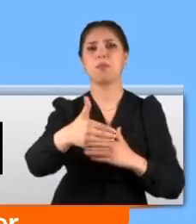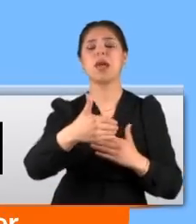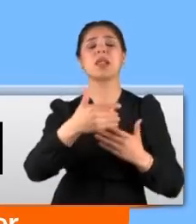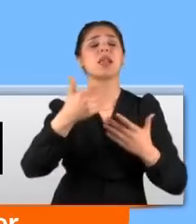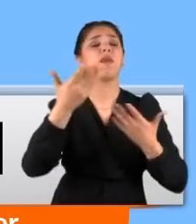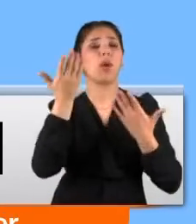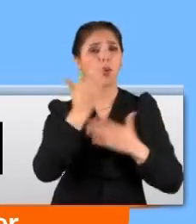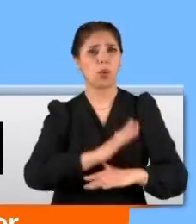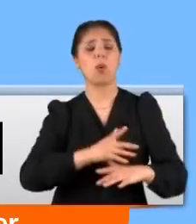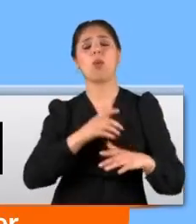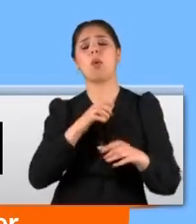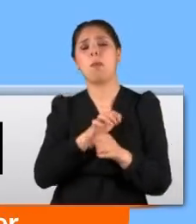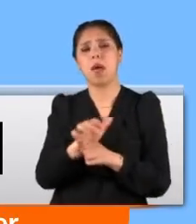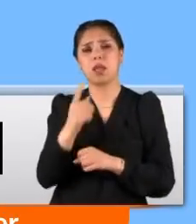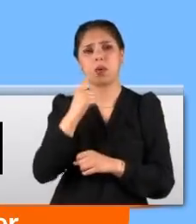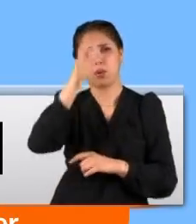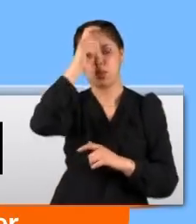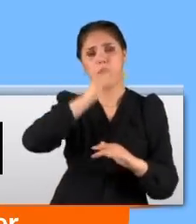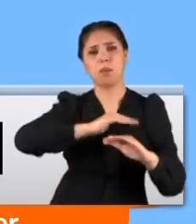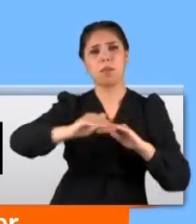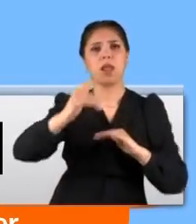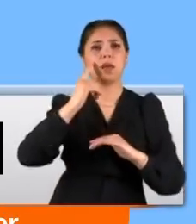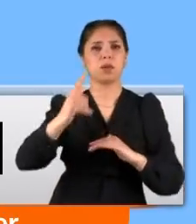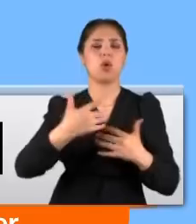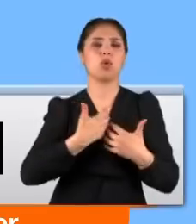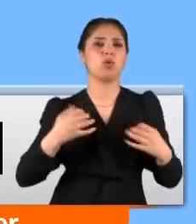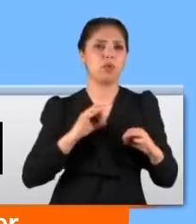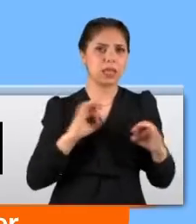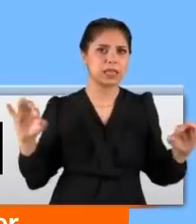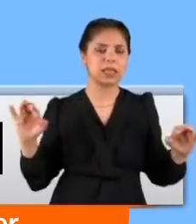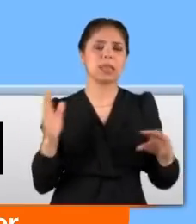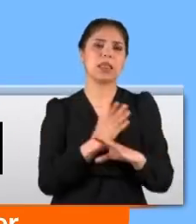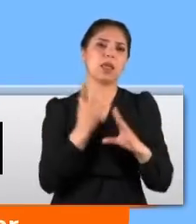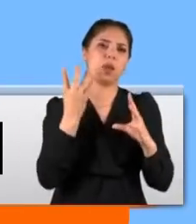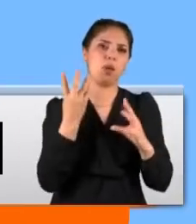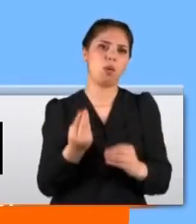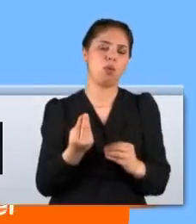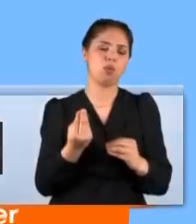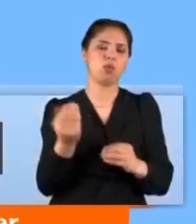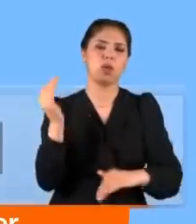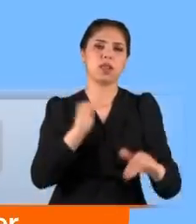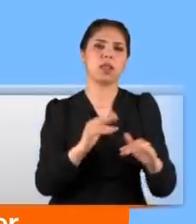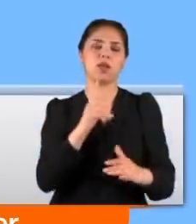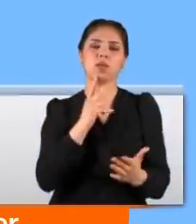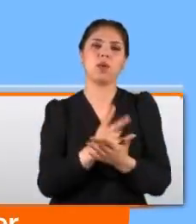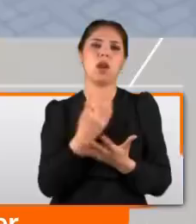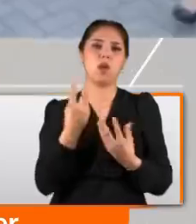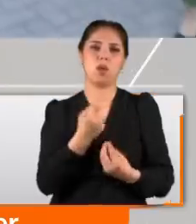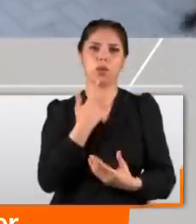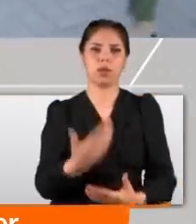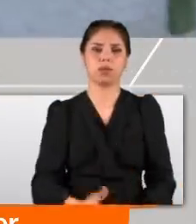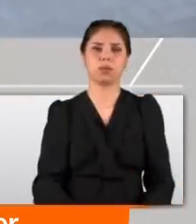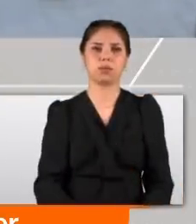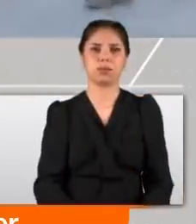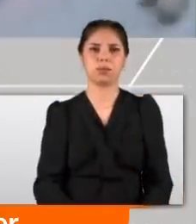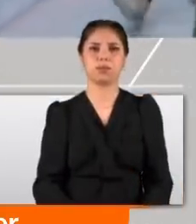mesafesizliğin, dayatma ve baskıların Türk milleti nezdinde güvensizliğe, tepkiye sebep olduğu bir seçim sonucu ortaya çıkmıştır dedi.